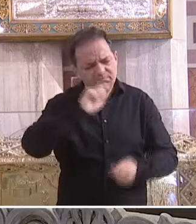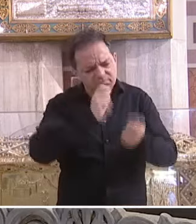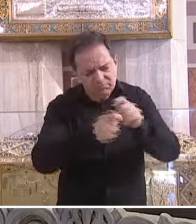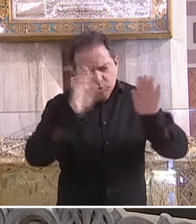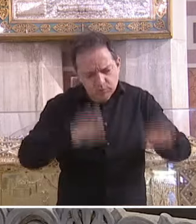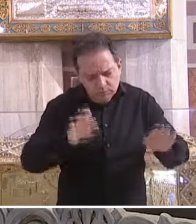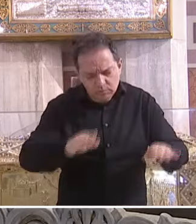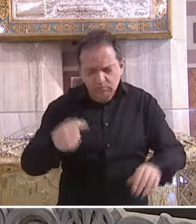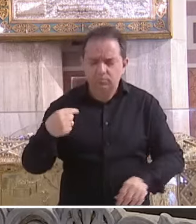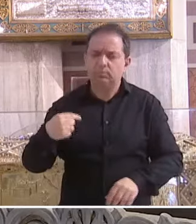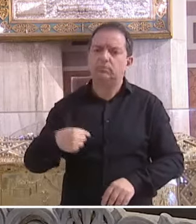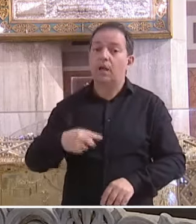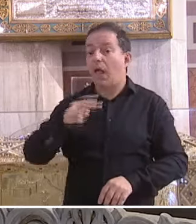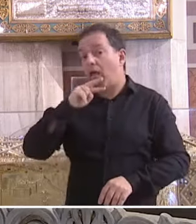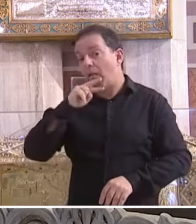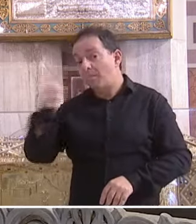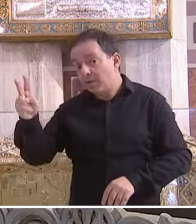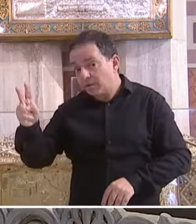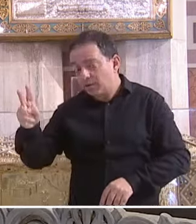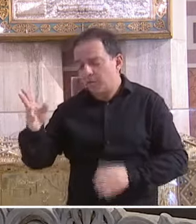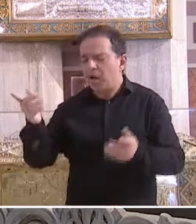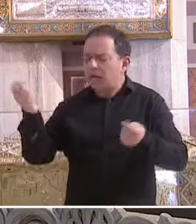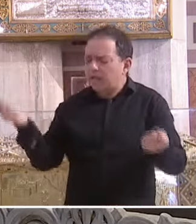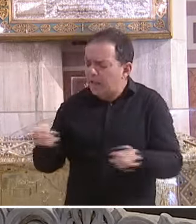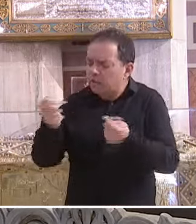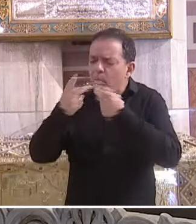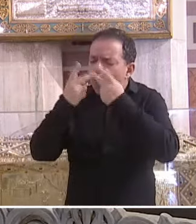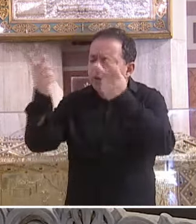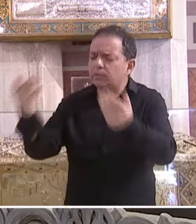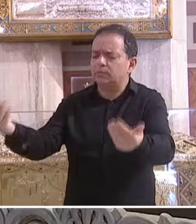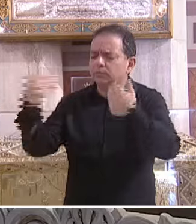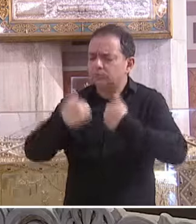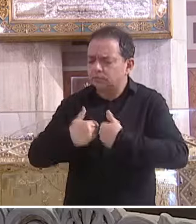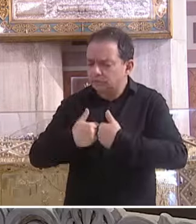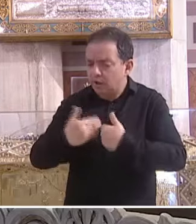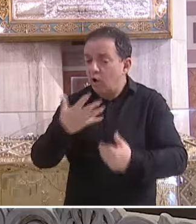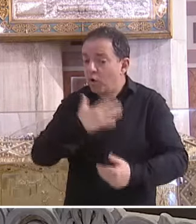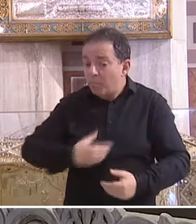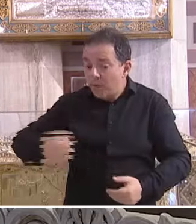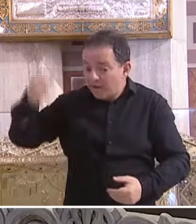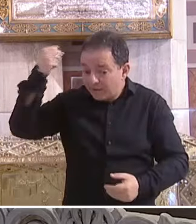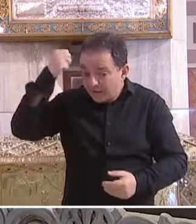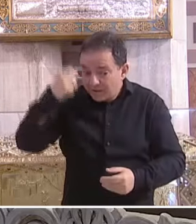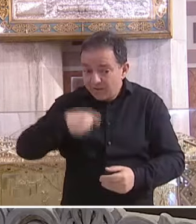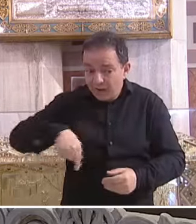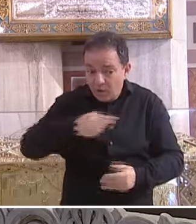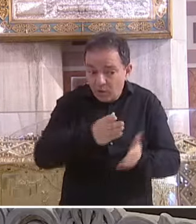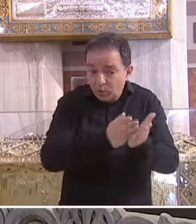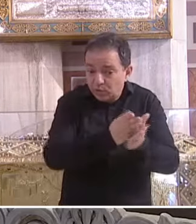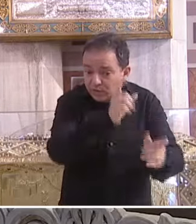του. Τότε τους είπε, «Κάμετε το έργο σας, ο Πατριάρχης των